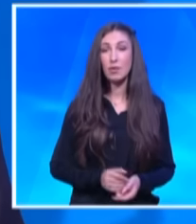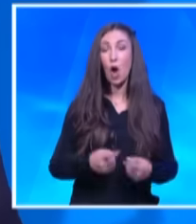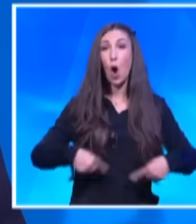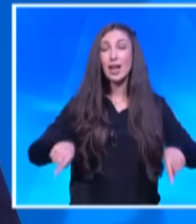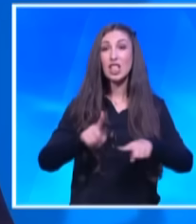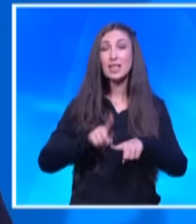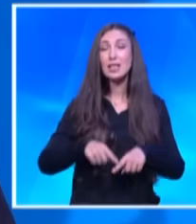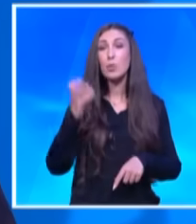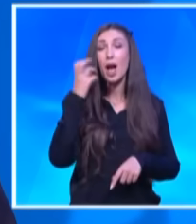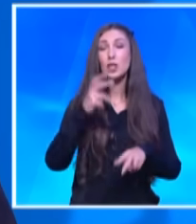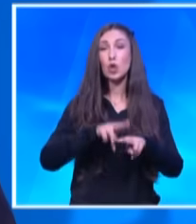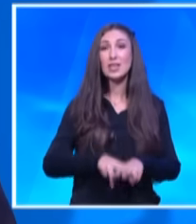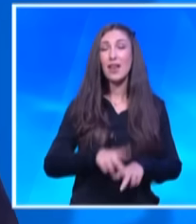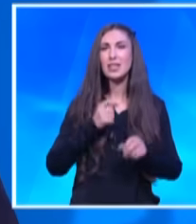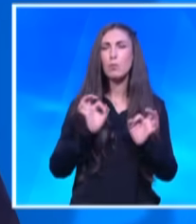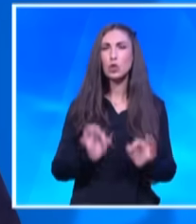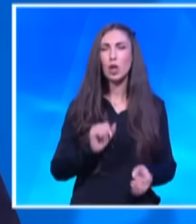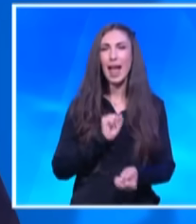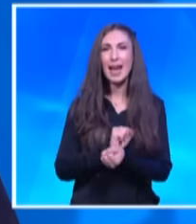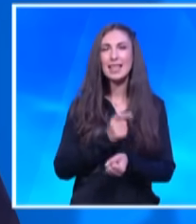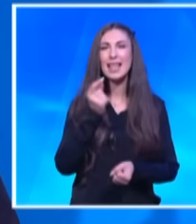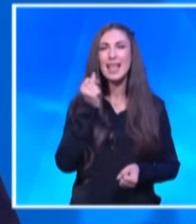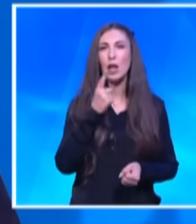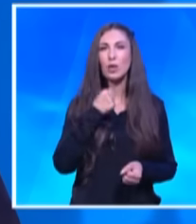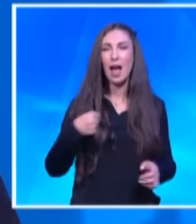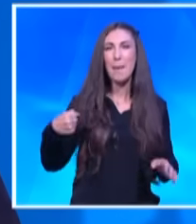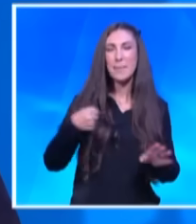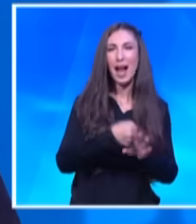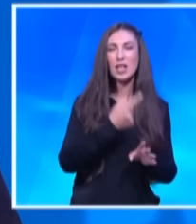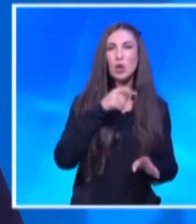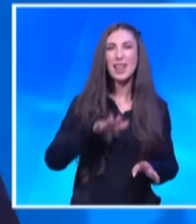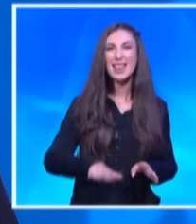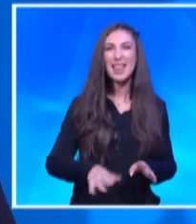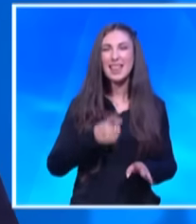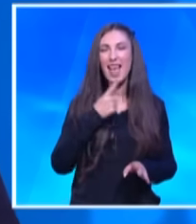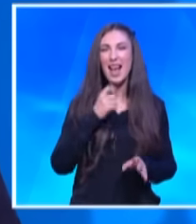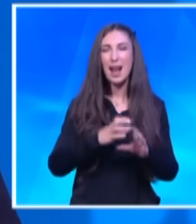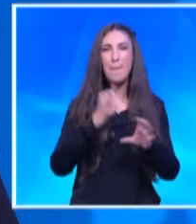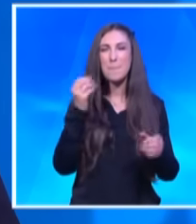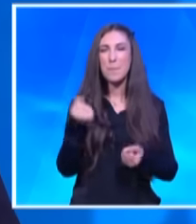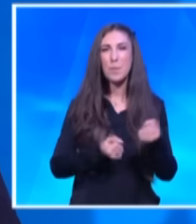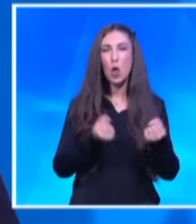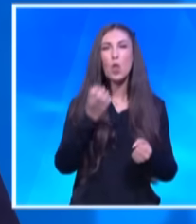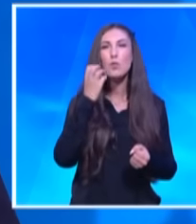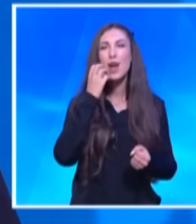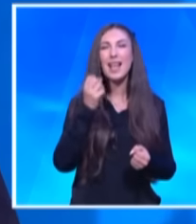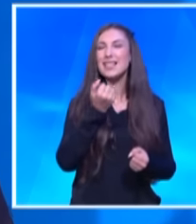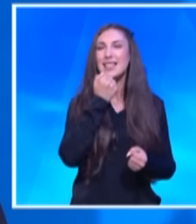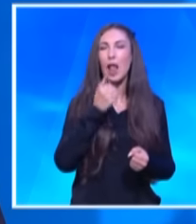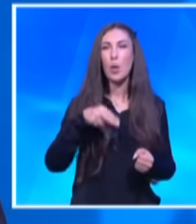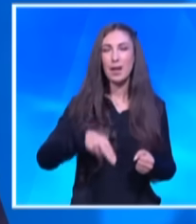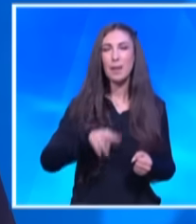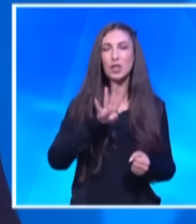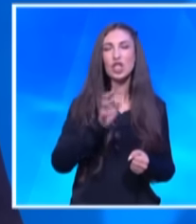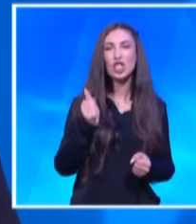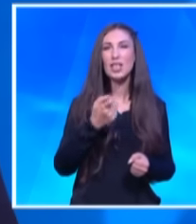Окръжният съд в Бургас остави за постоянно в ареста дядото на прегазаното от камион дете в бургаското село Прилеп.